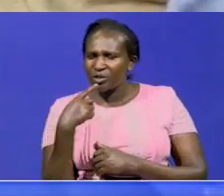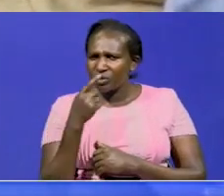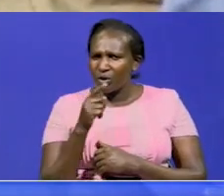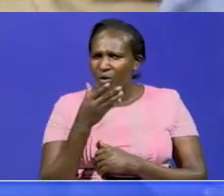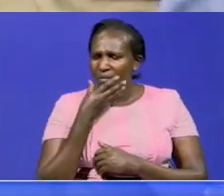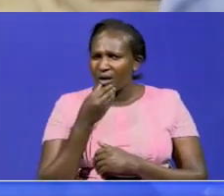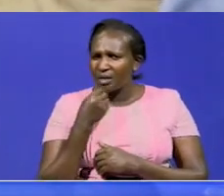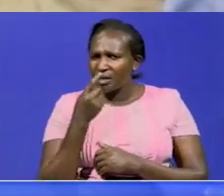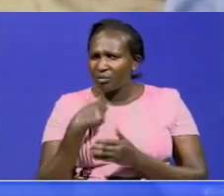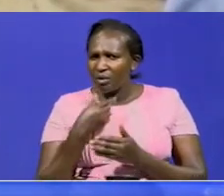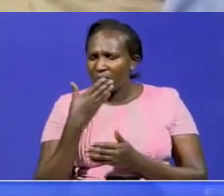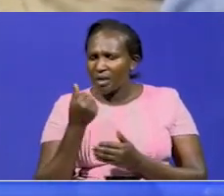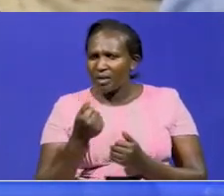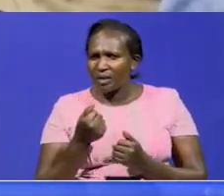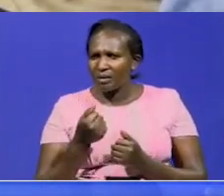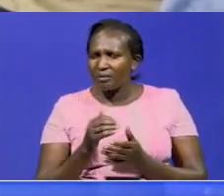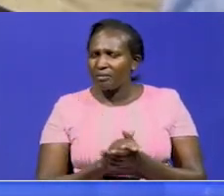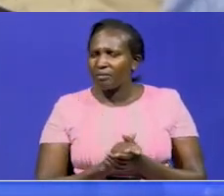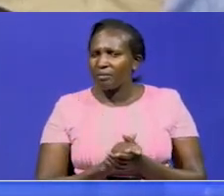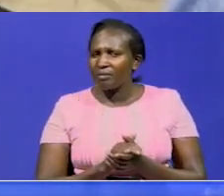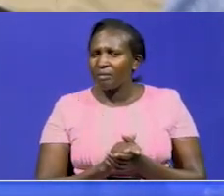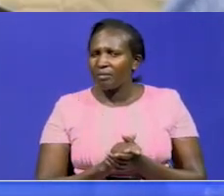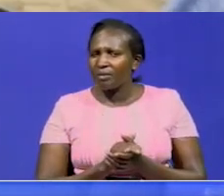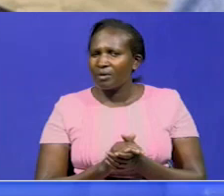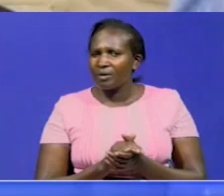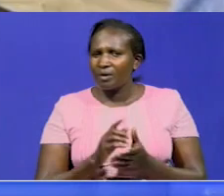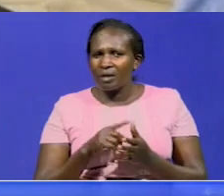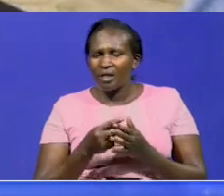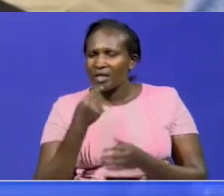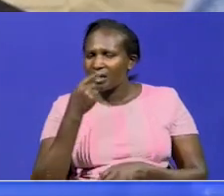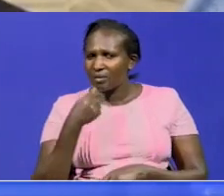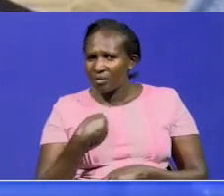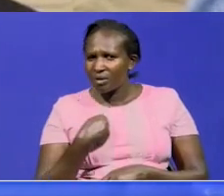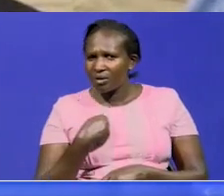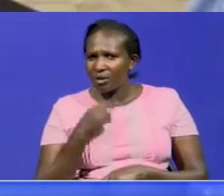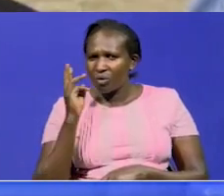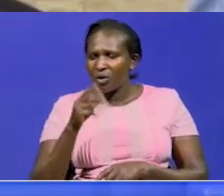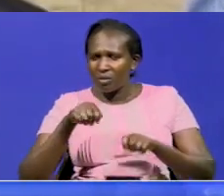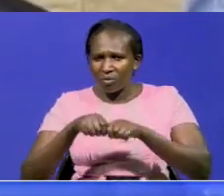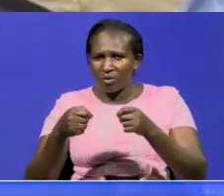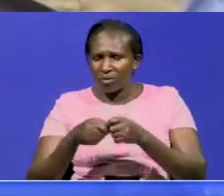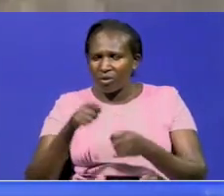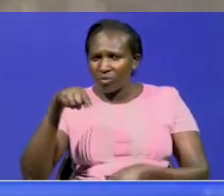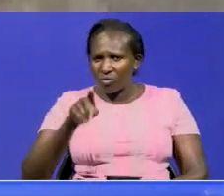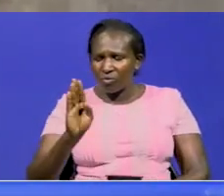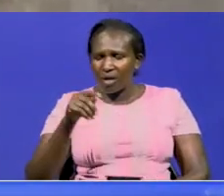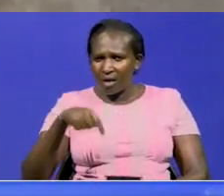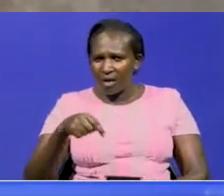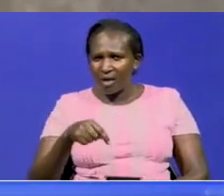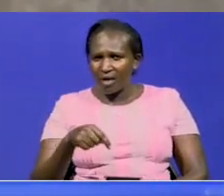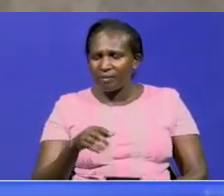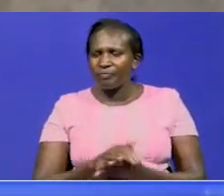akaniambia ni heli ni ame Mlolongo. Na akaniambia hata tutakuvunja hiyo mguu wako wa pili. Na basi leo